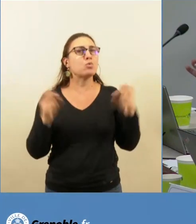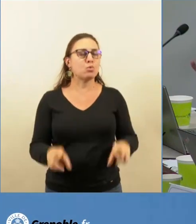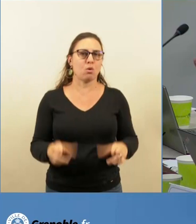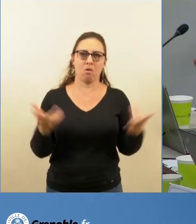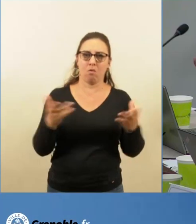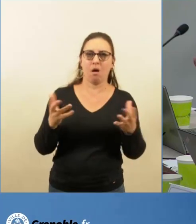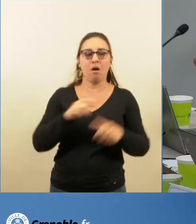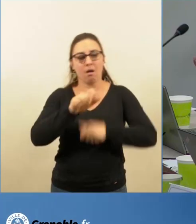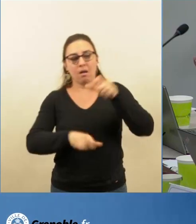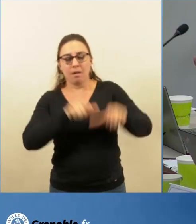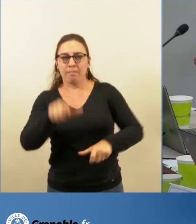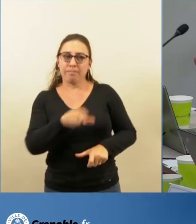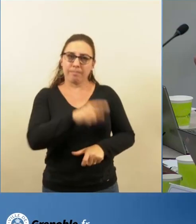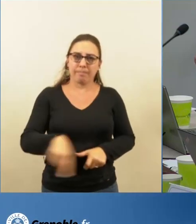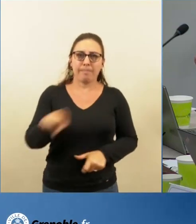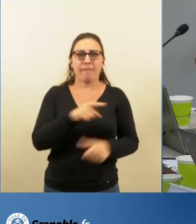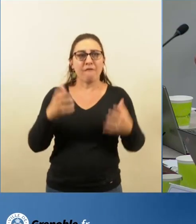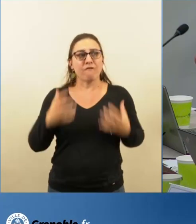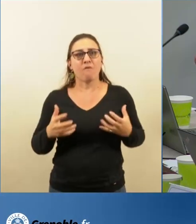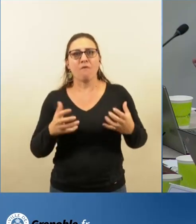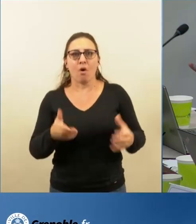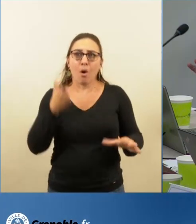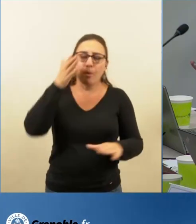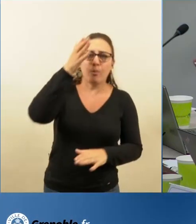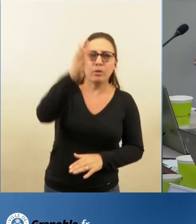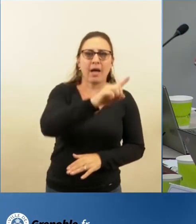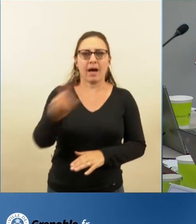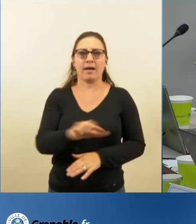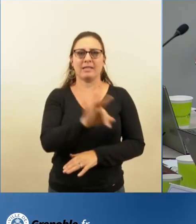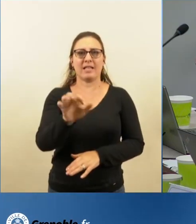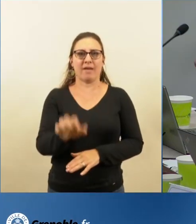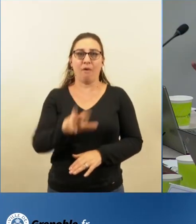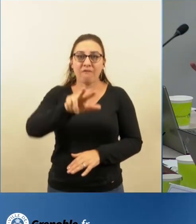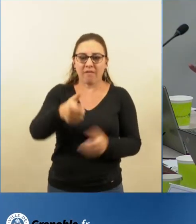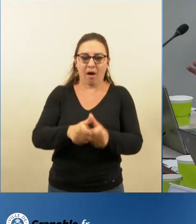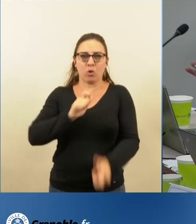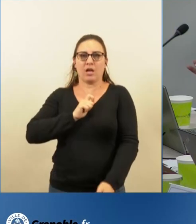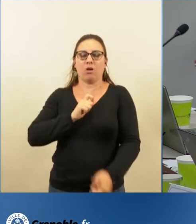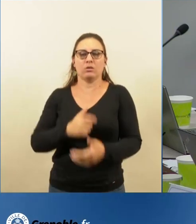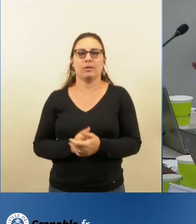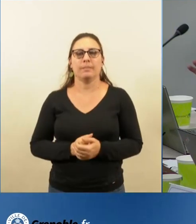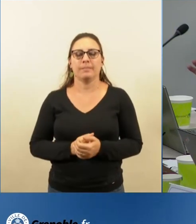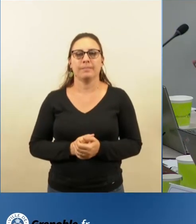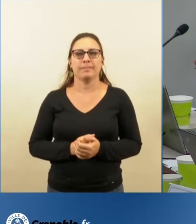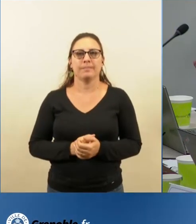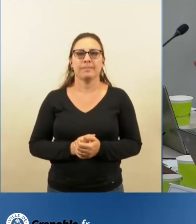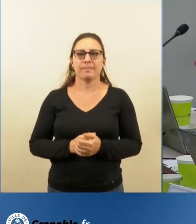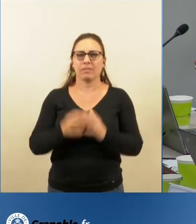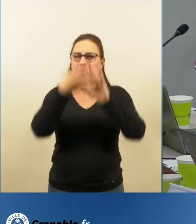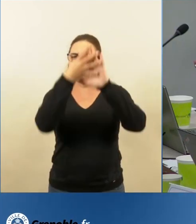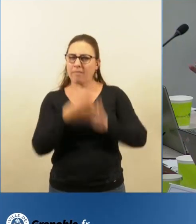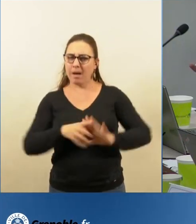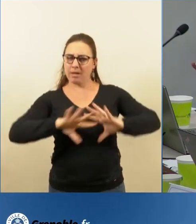volonté de celles et de ceux qui demain seront concernés par la mise en place de la ZFE et c'est bien en prenant en compte tous ces paramètres